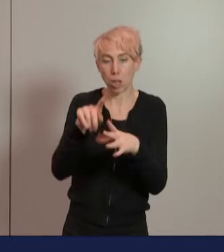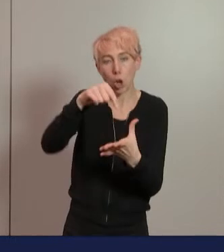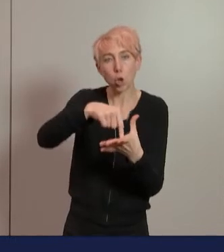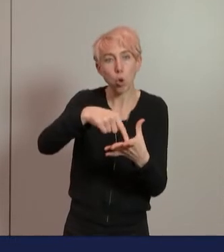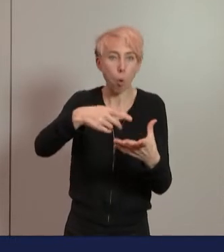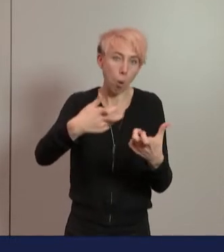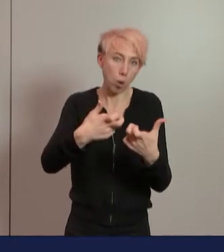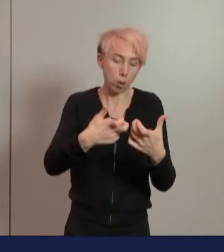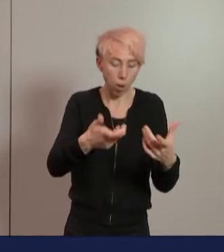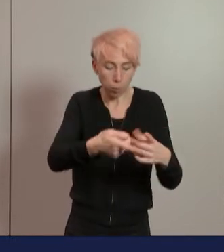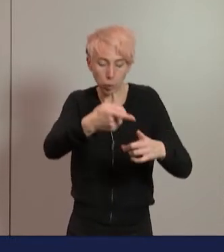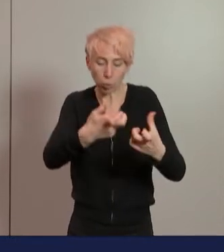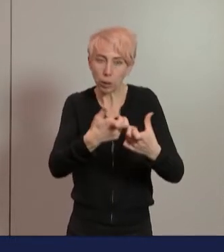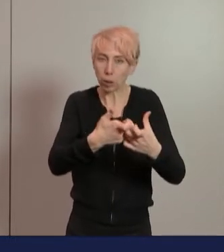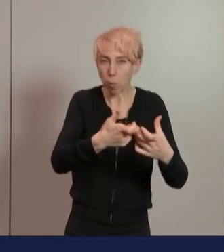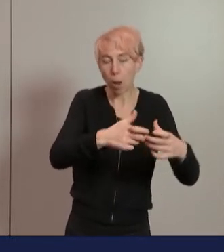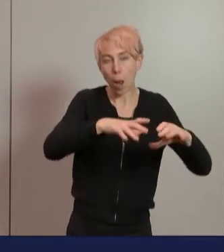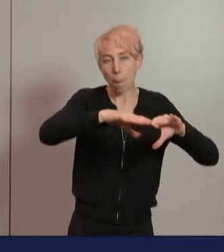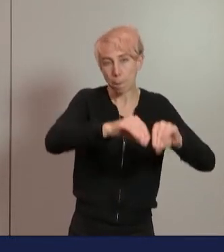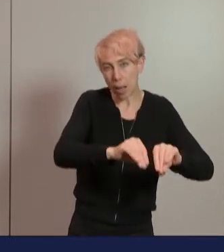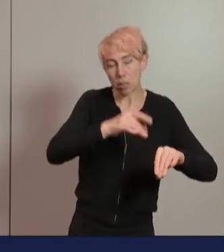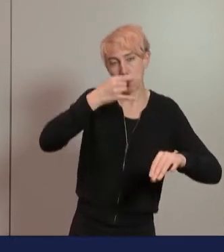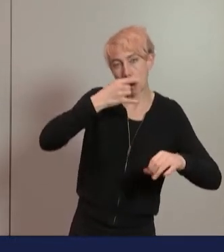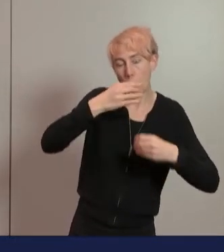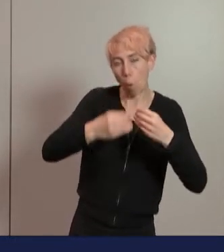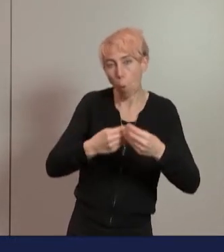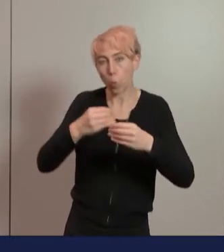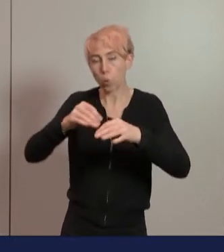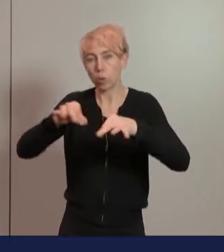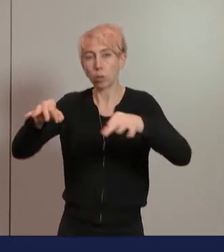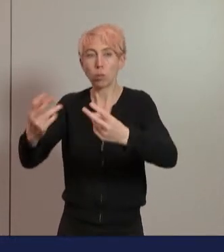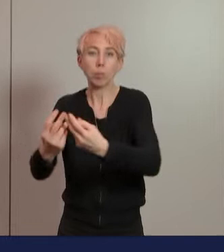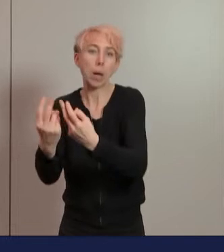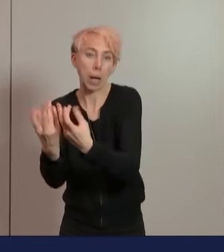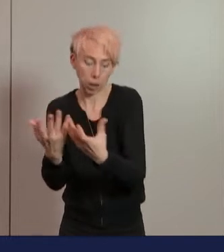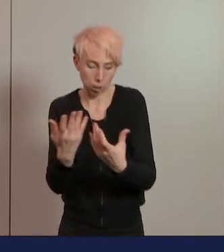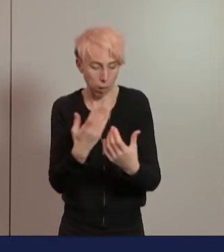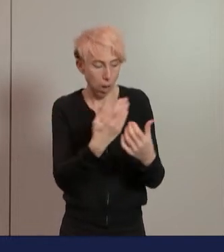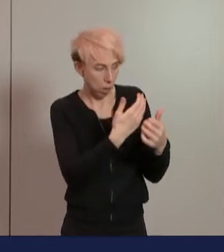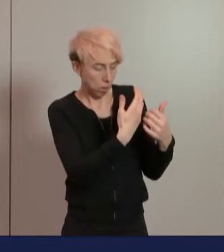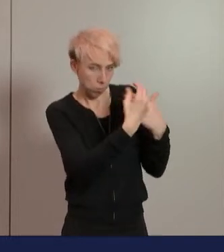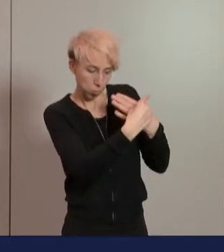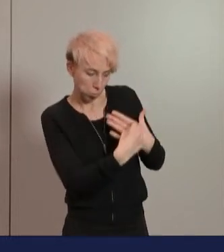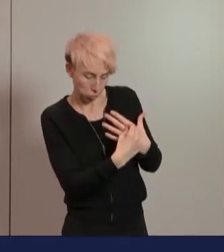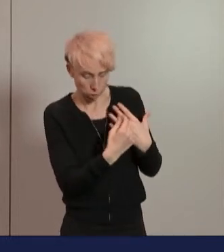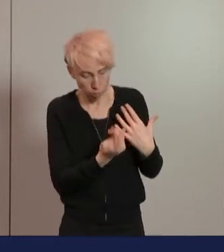François Mitterrand, le square Rigolo. Donc on tiendra compte de ces observations, notamment pour l'aménagement dans le cadre de la